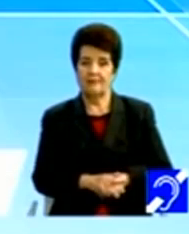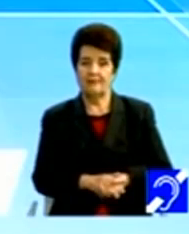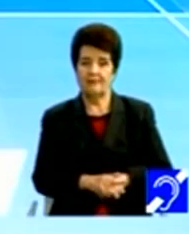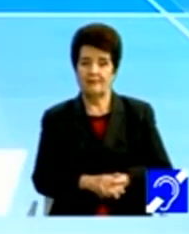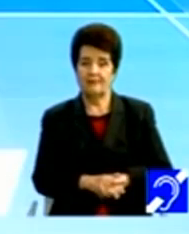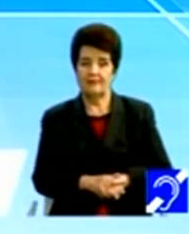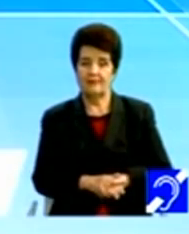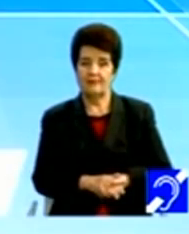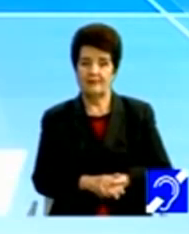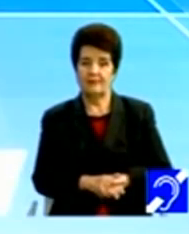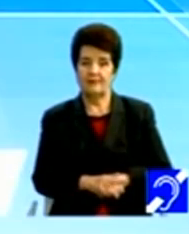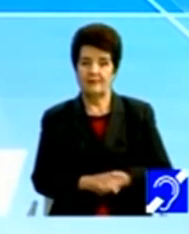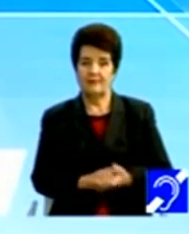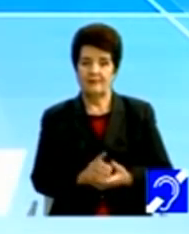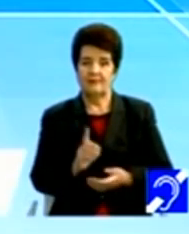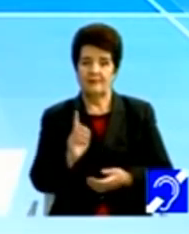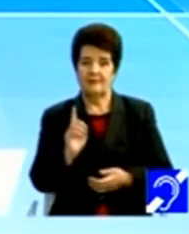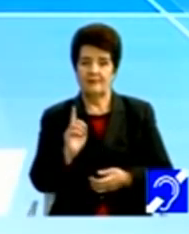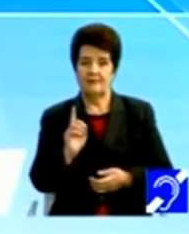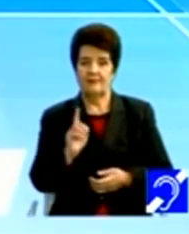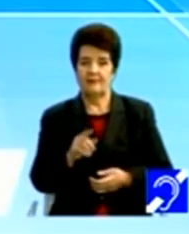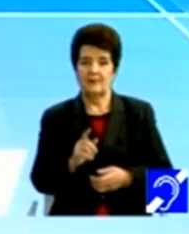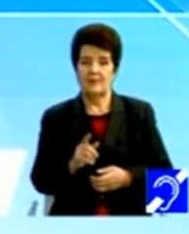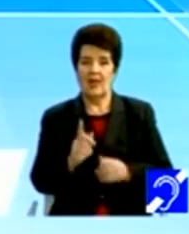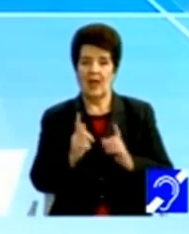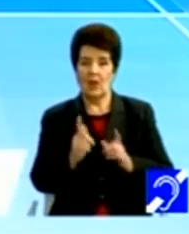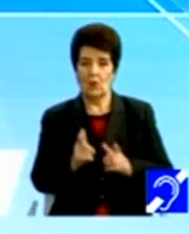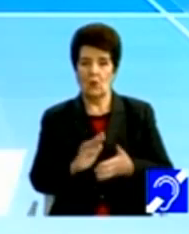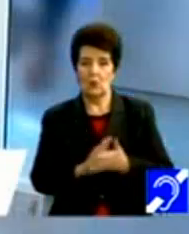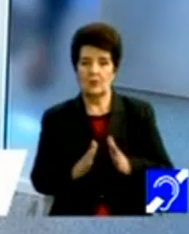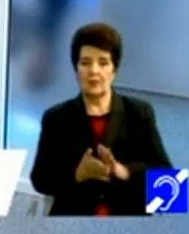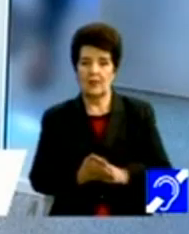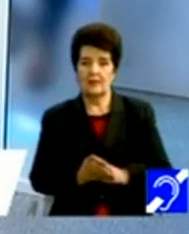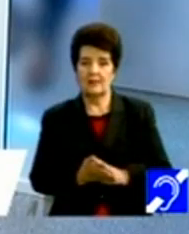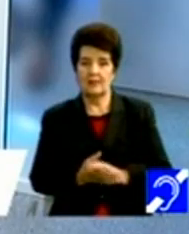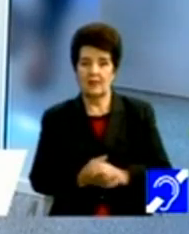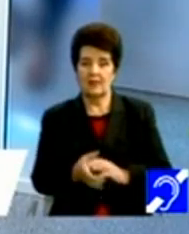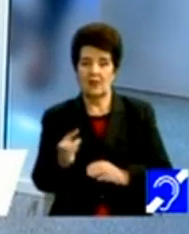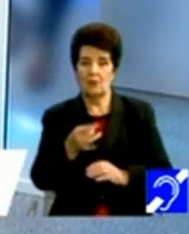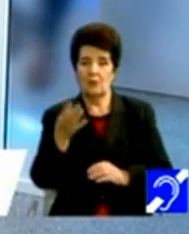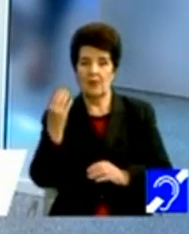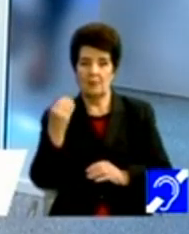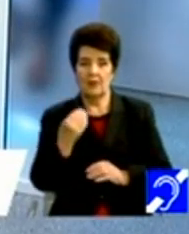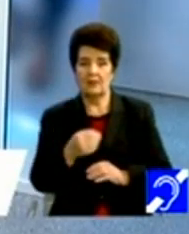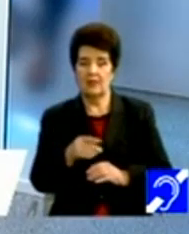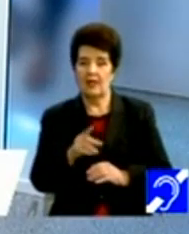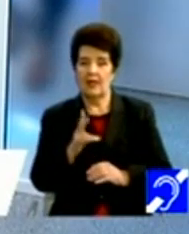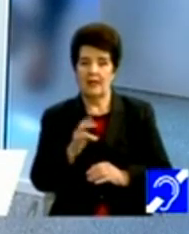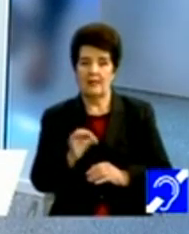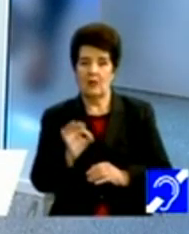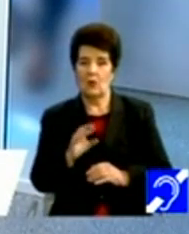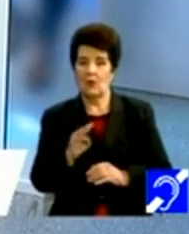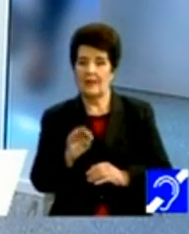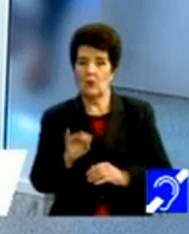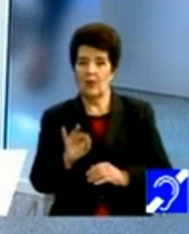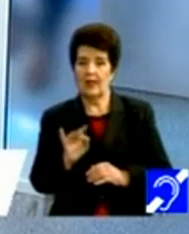de acolo, dar în acord cu situația, cu realitatea din Republica Moldova, nu este doar o teorie acolo. Da,